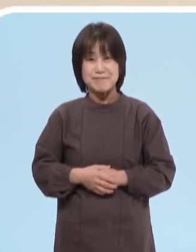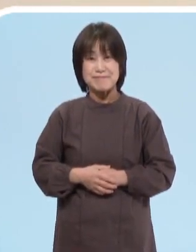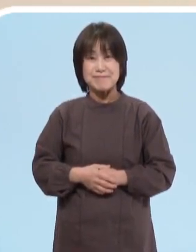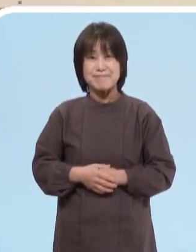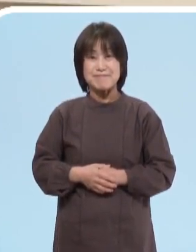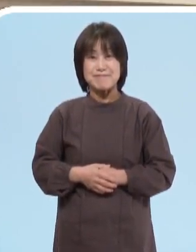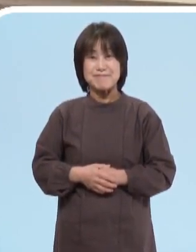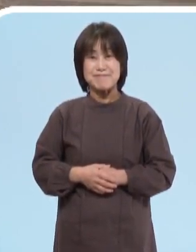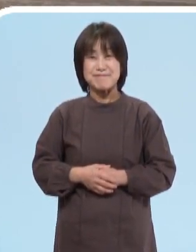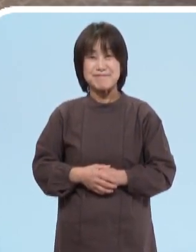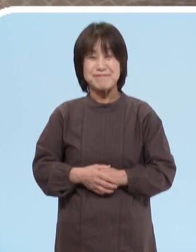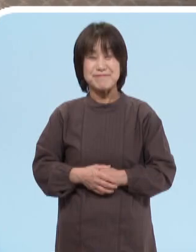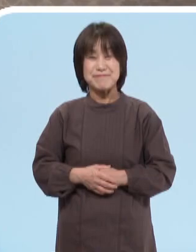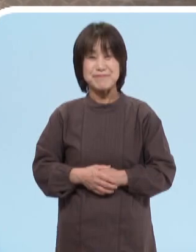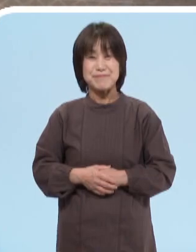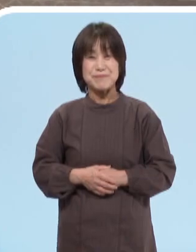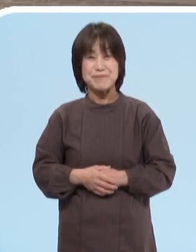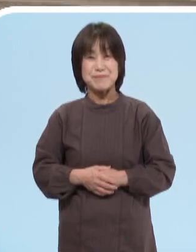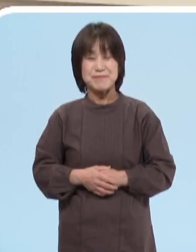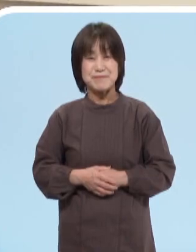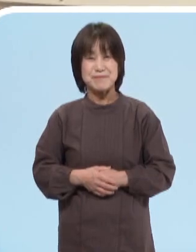で、